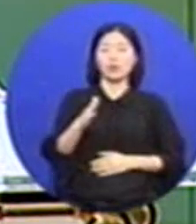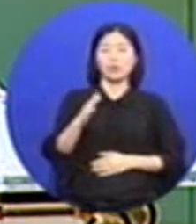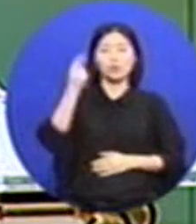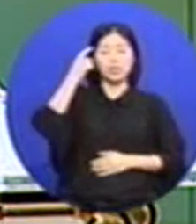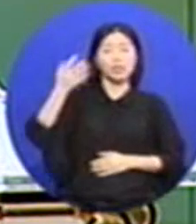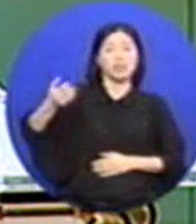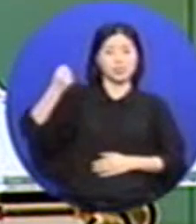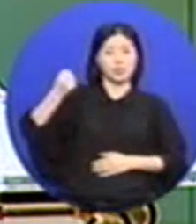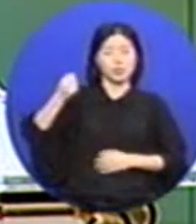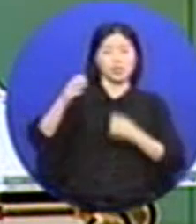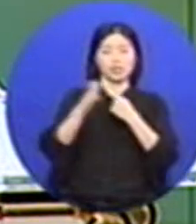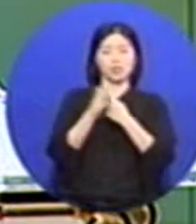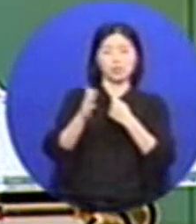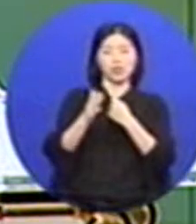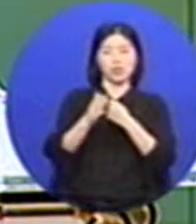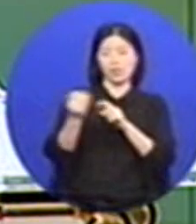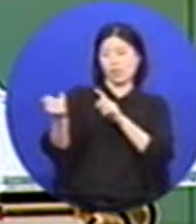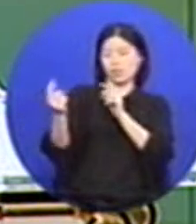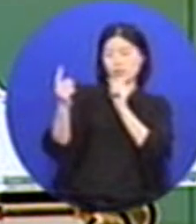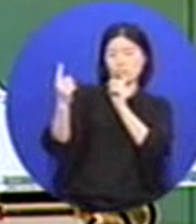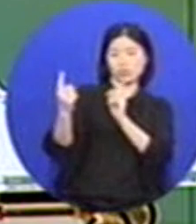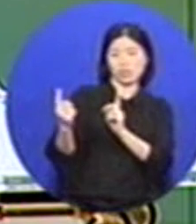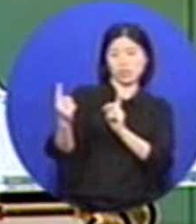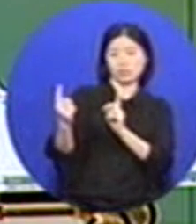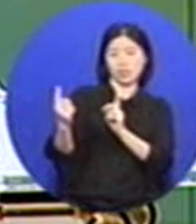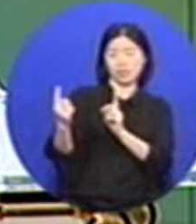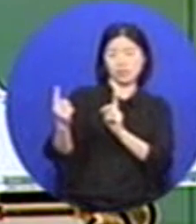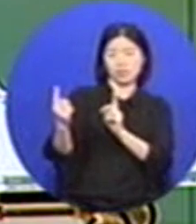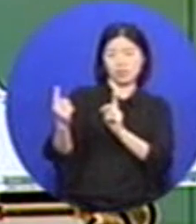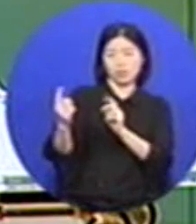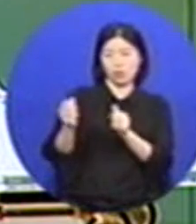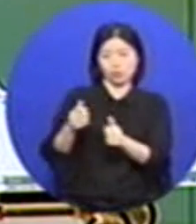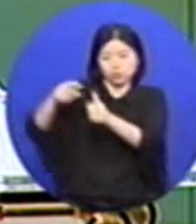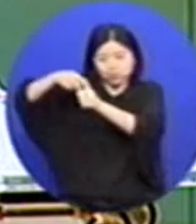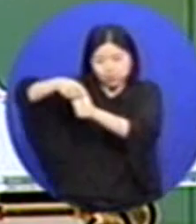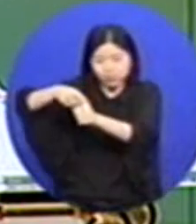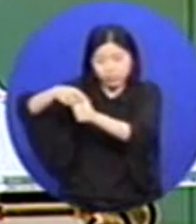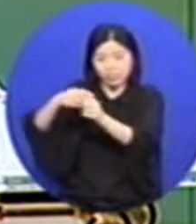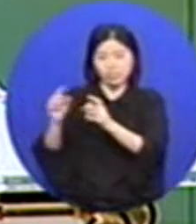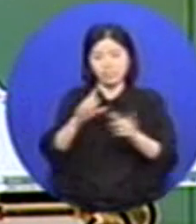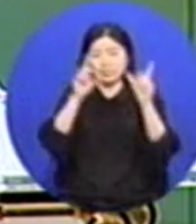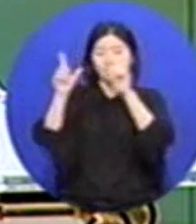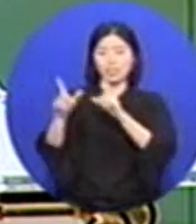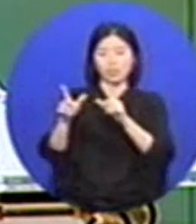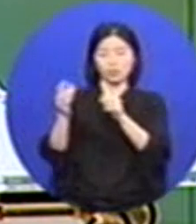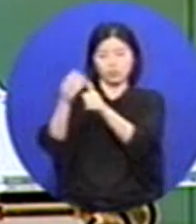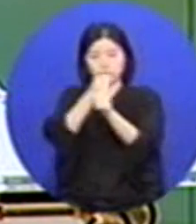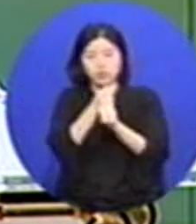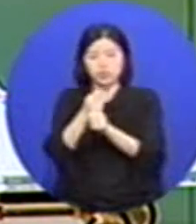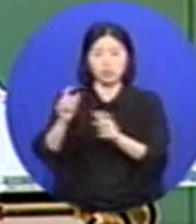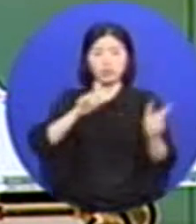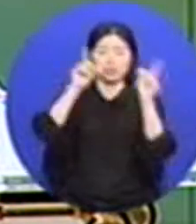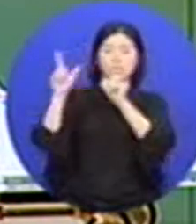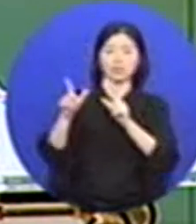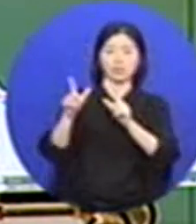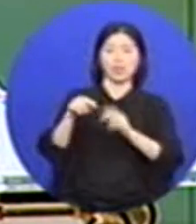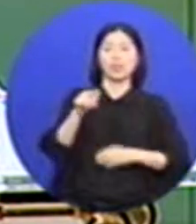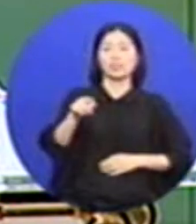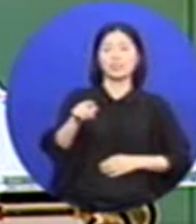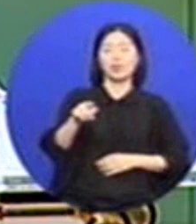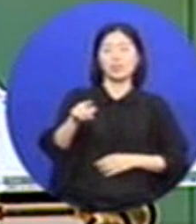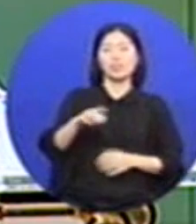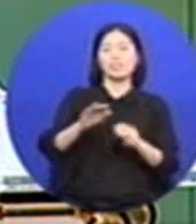배우자를 붙잡 꼭 배우자에게 들러붙어 살아요 그러면서도 자기는 그게 사랑이라고